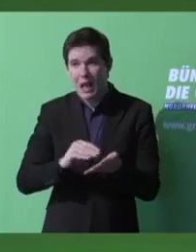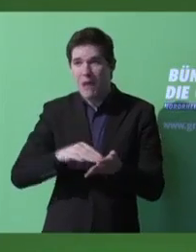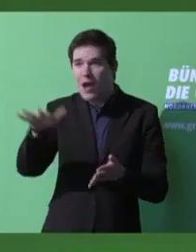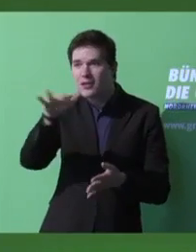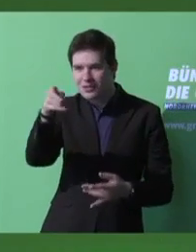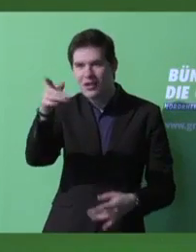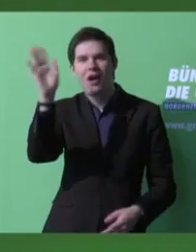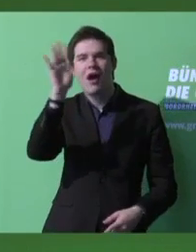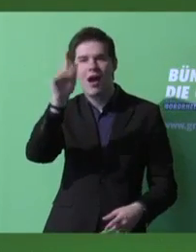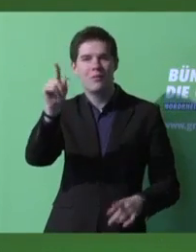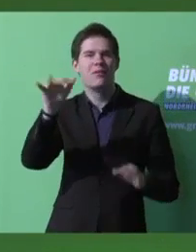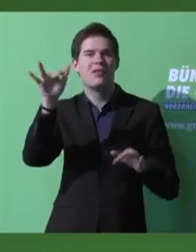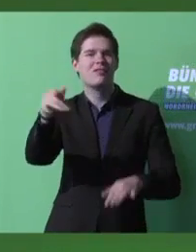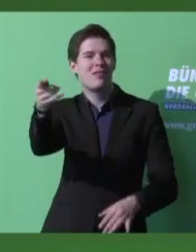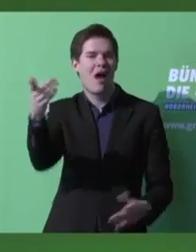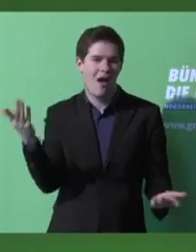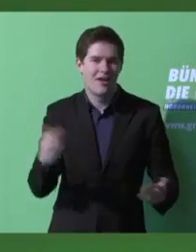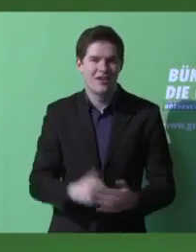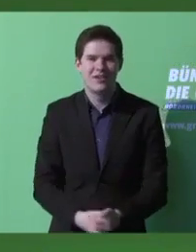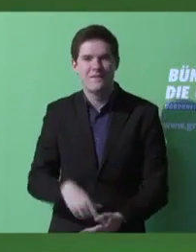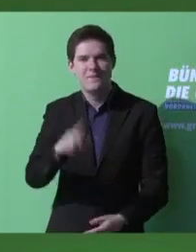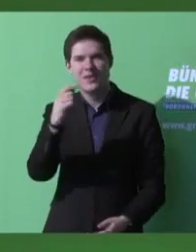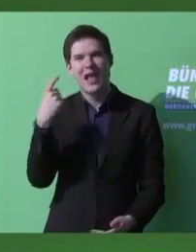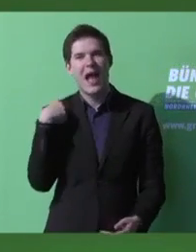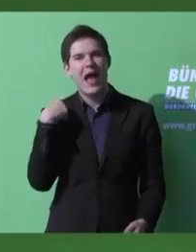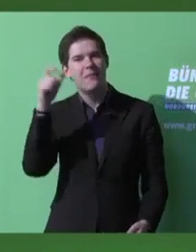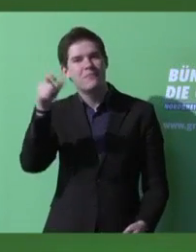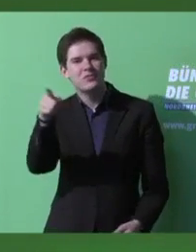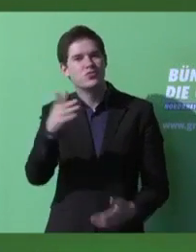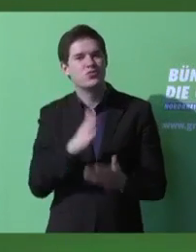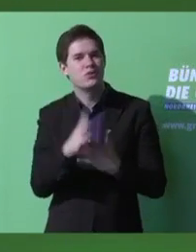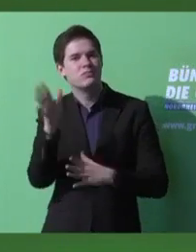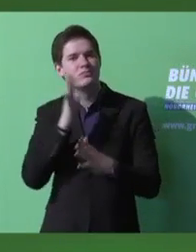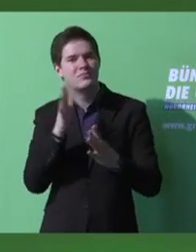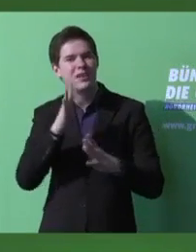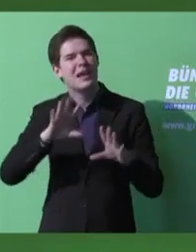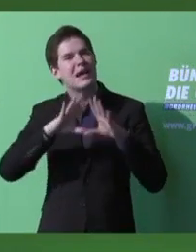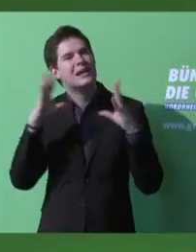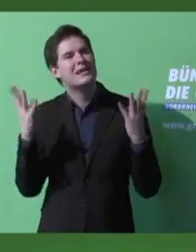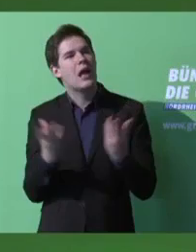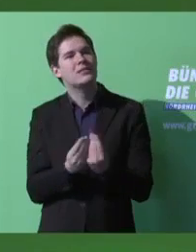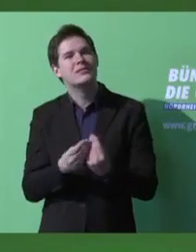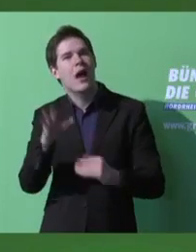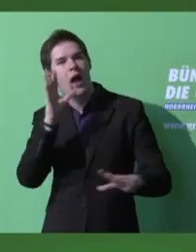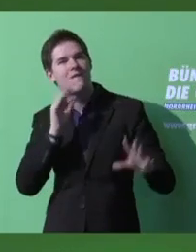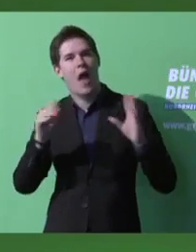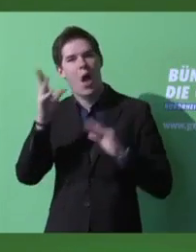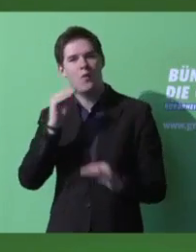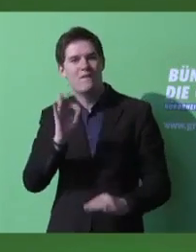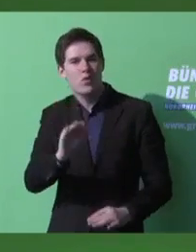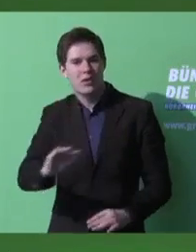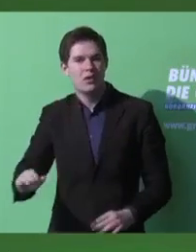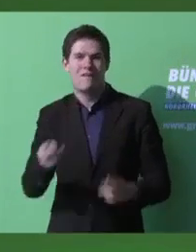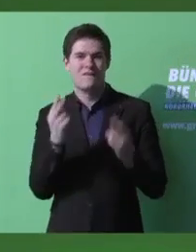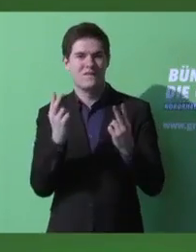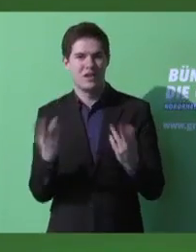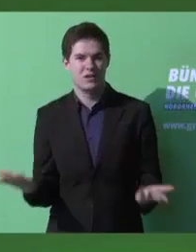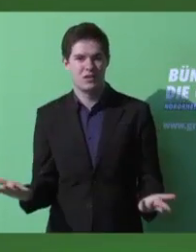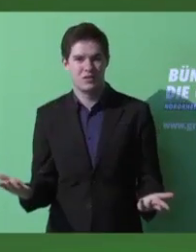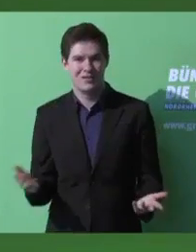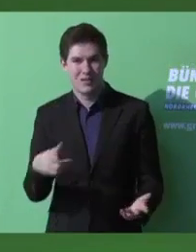er. Wenn du beschreibst, wie wichtig für Kinder ganzheitliche Erfahrungen sind, dann machen wir ja nicht